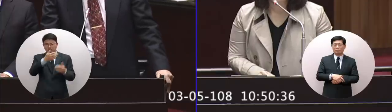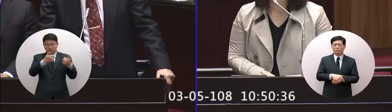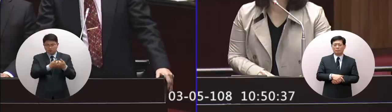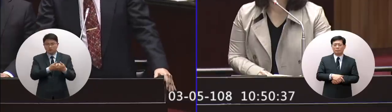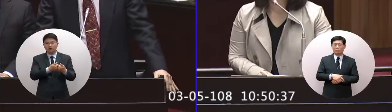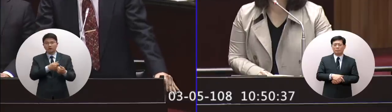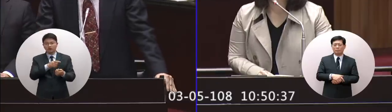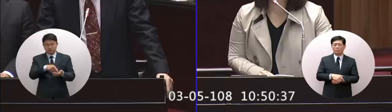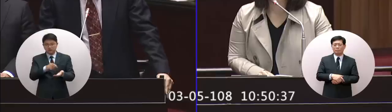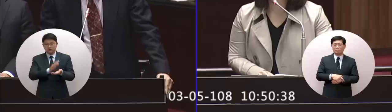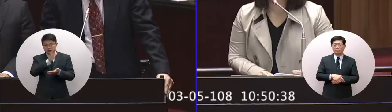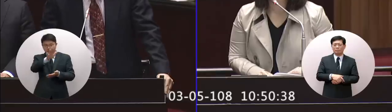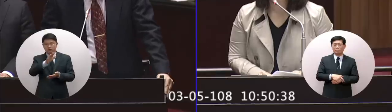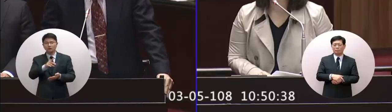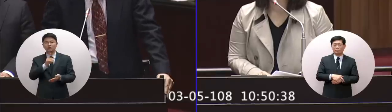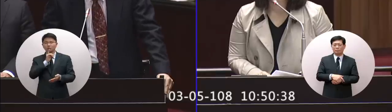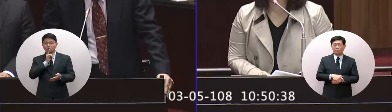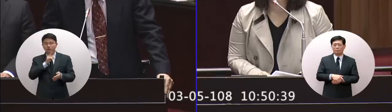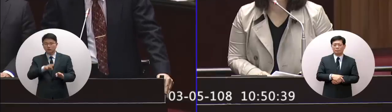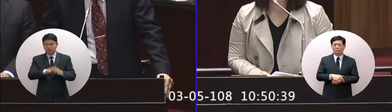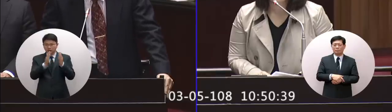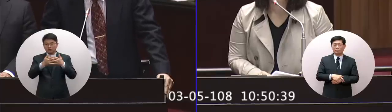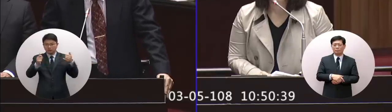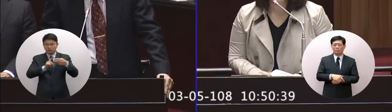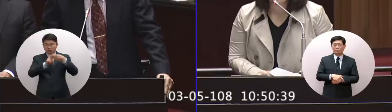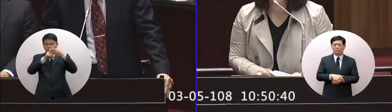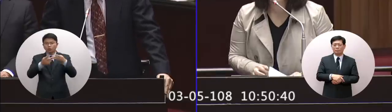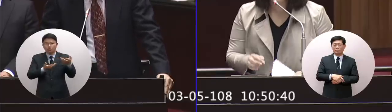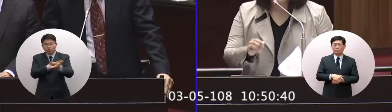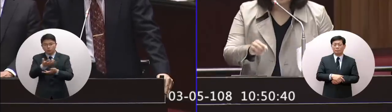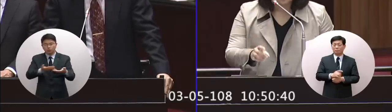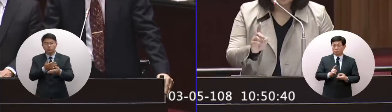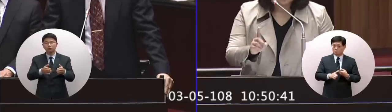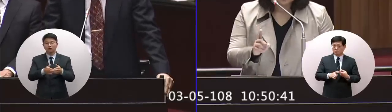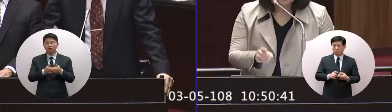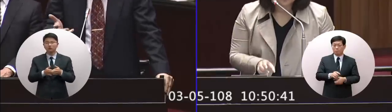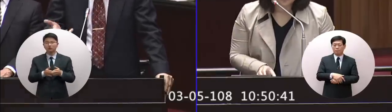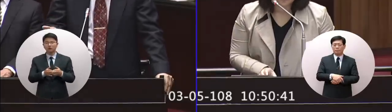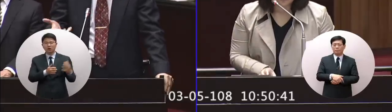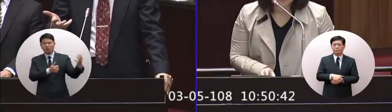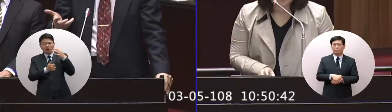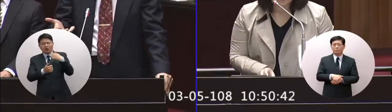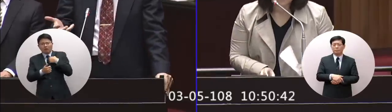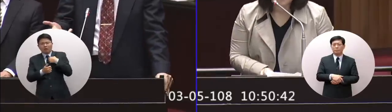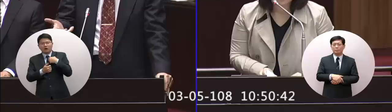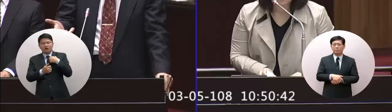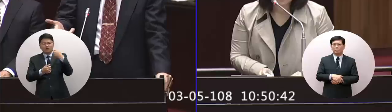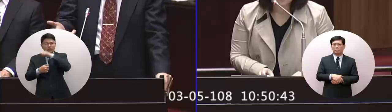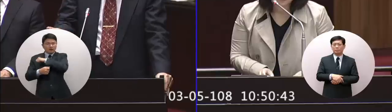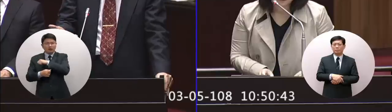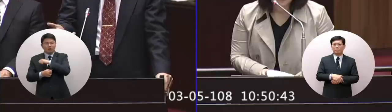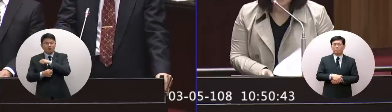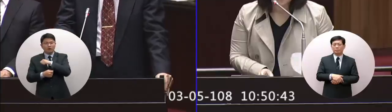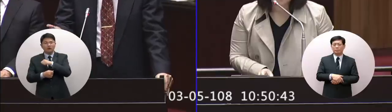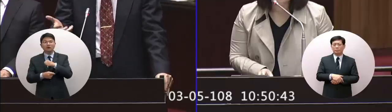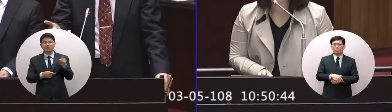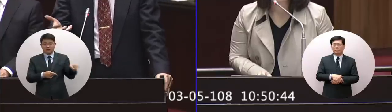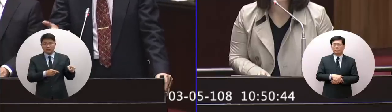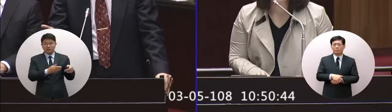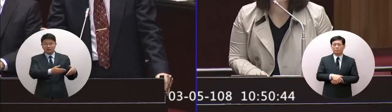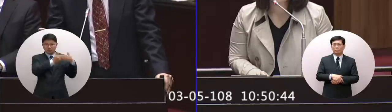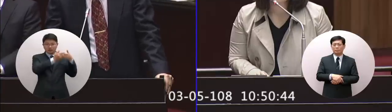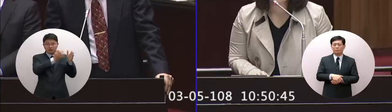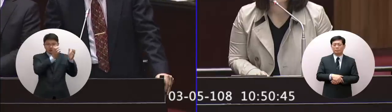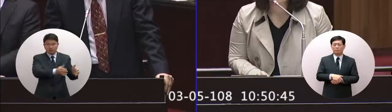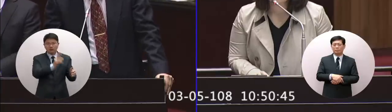后要所谓启动所谓民主协商，要来强迫我们去接受他们所设定的